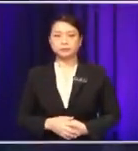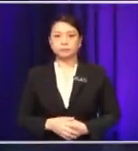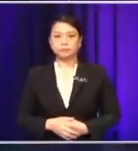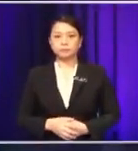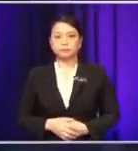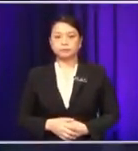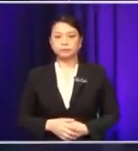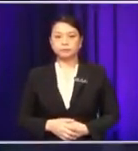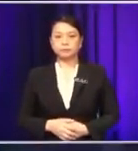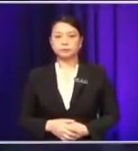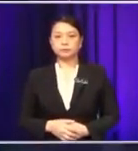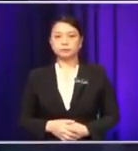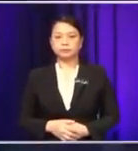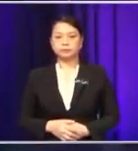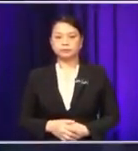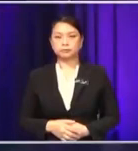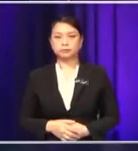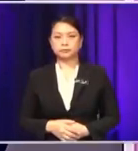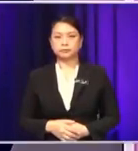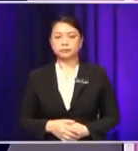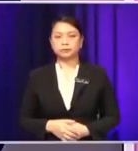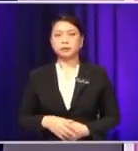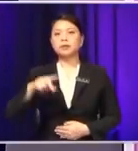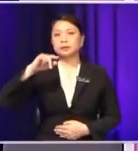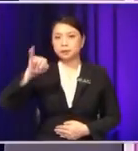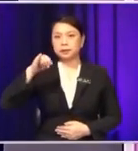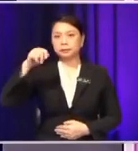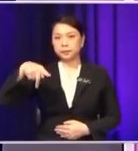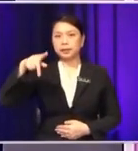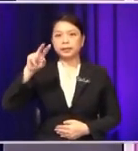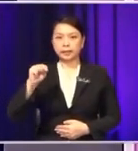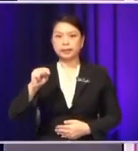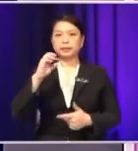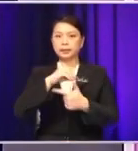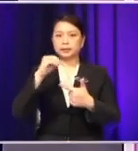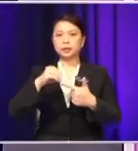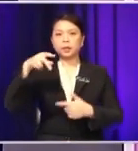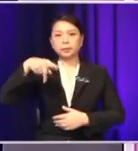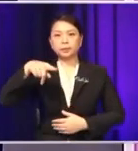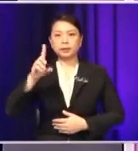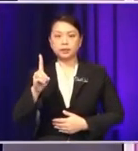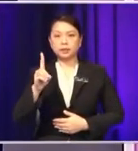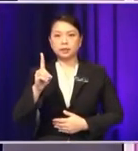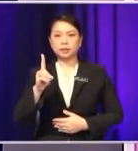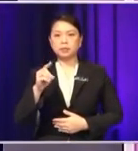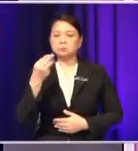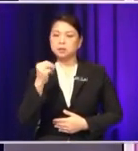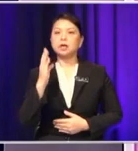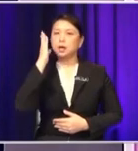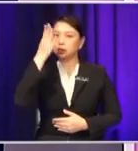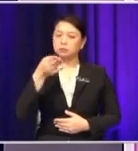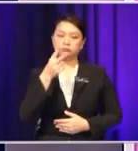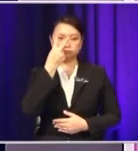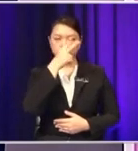Untuk ujian akhir sesi akademik ini, pihak JPN atau PPD ini lebih kepada mereka memantau, iaitu